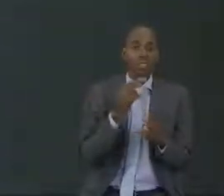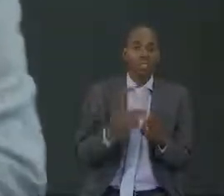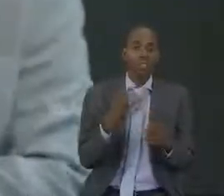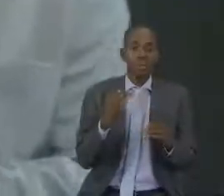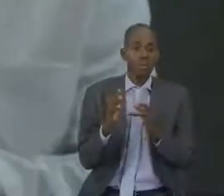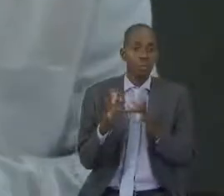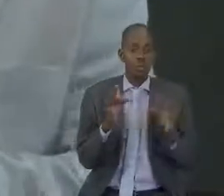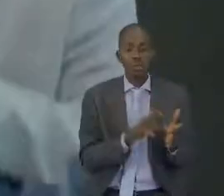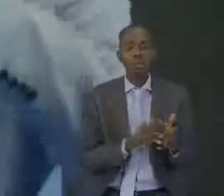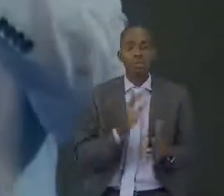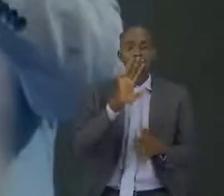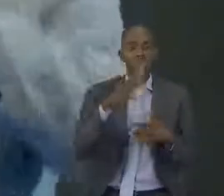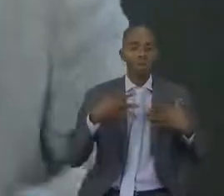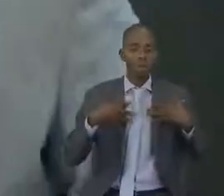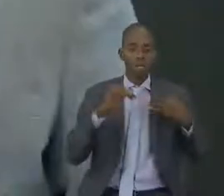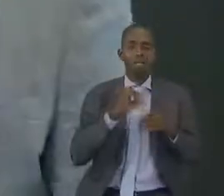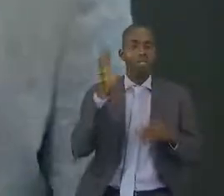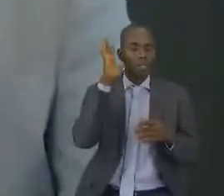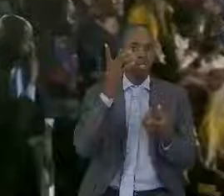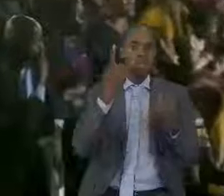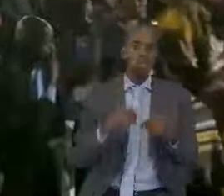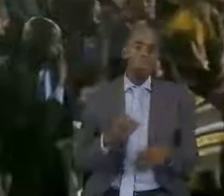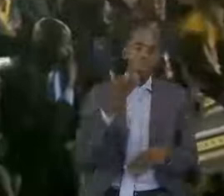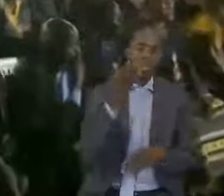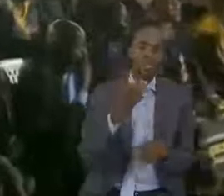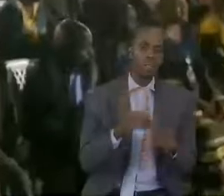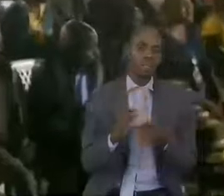ta guérison viendra.